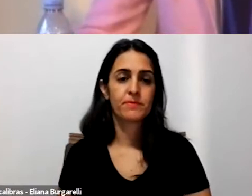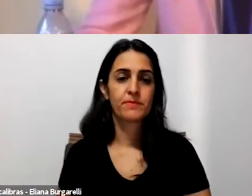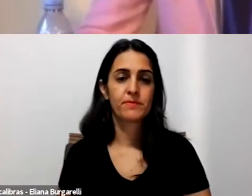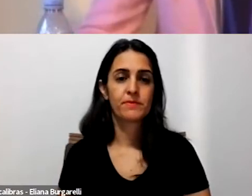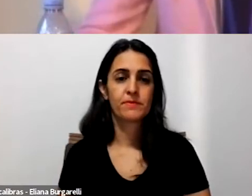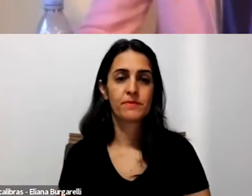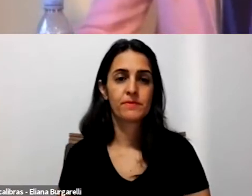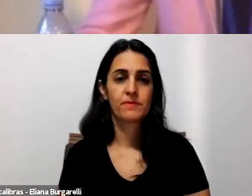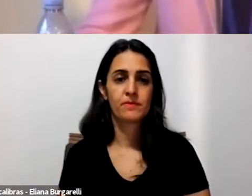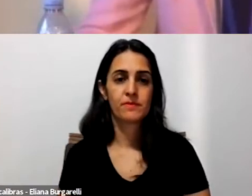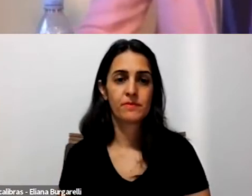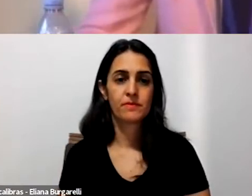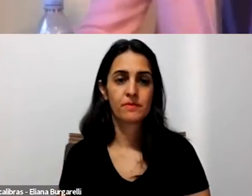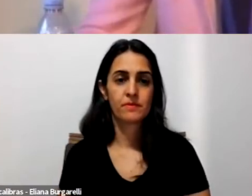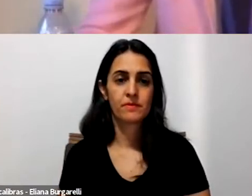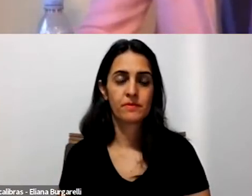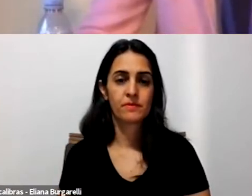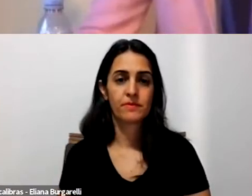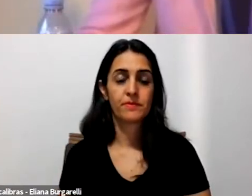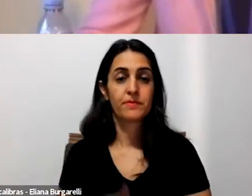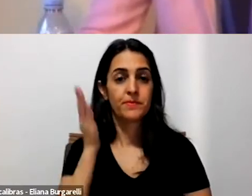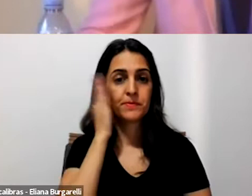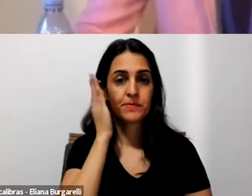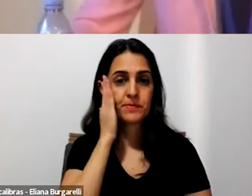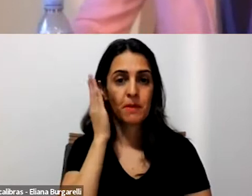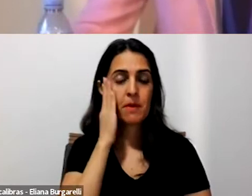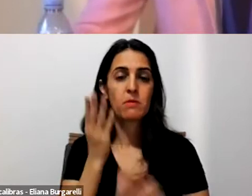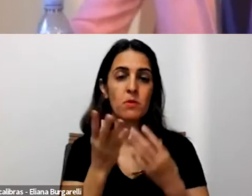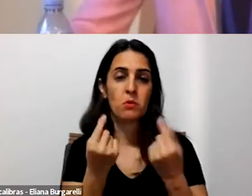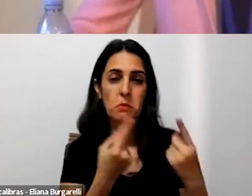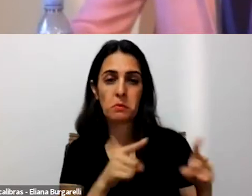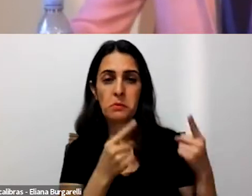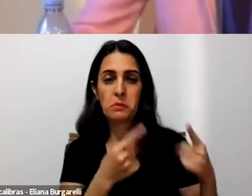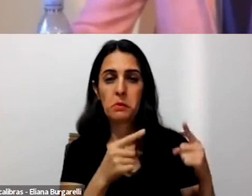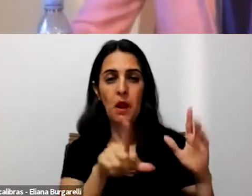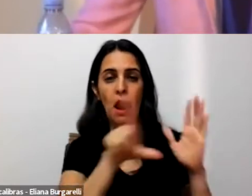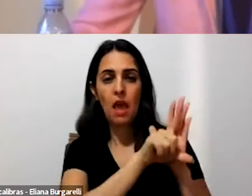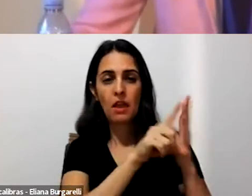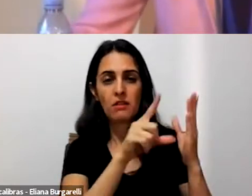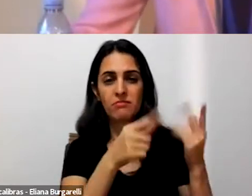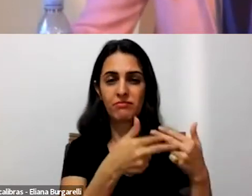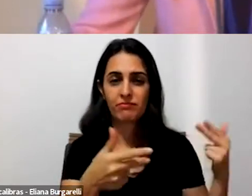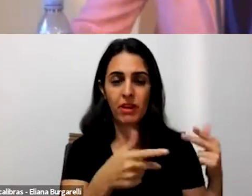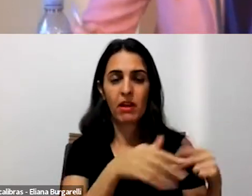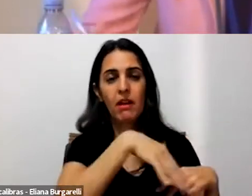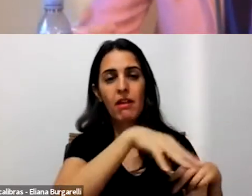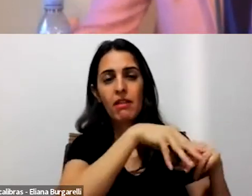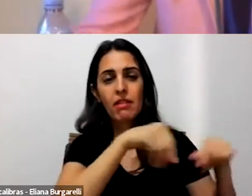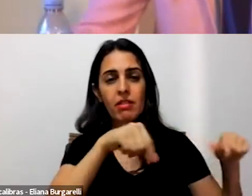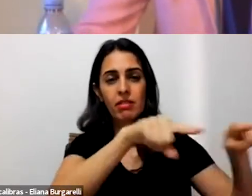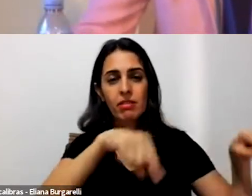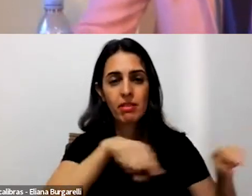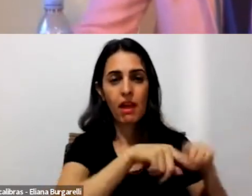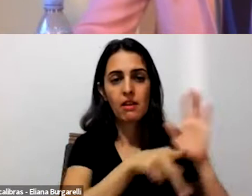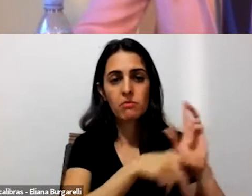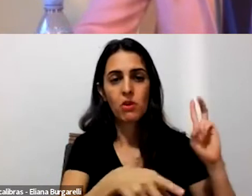les considérer comme des zones productives. E tem também muitos ataques sobre as leis e as terras indígenas para considerar